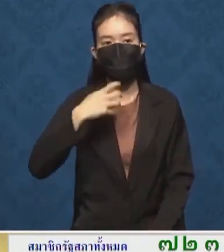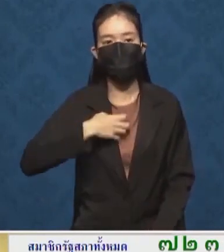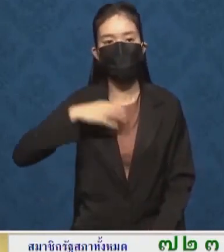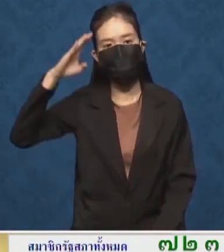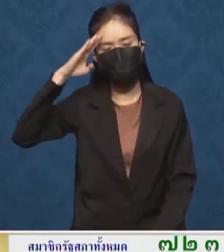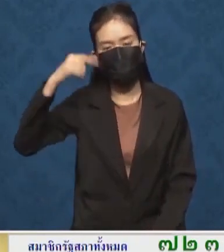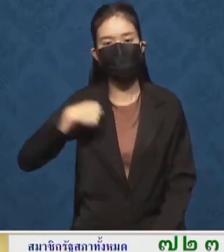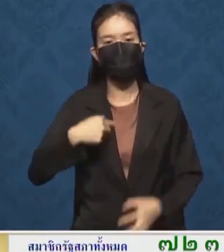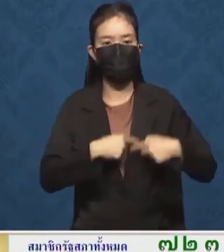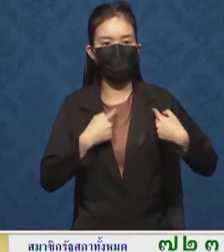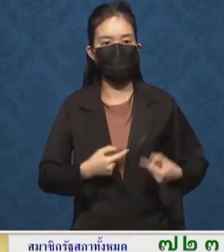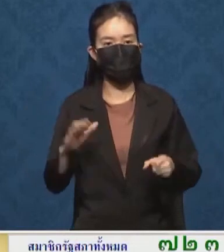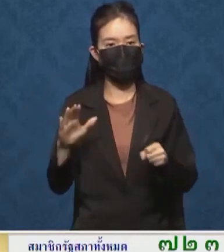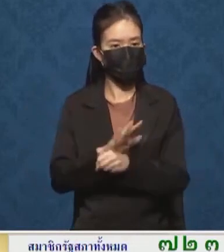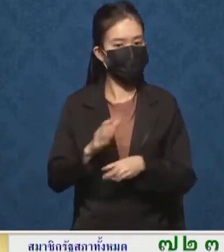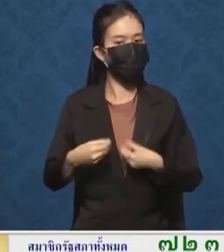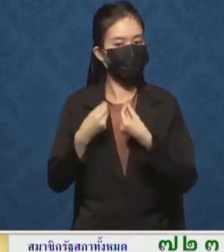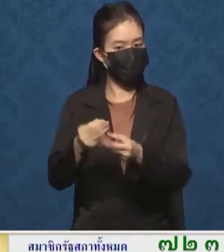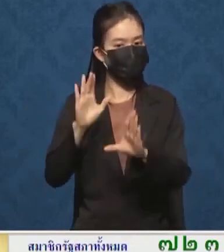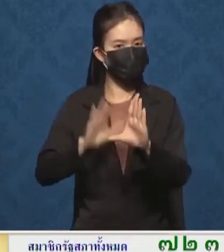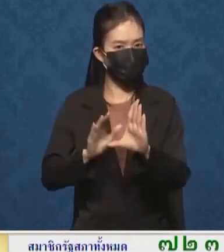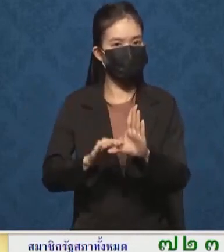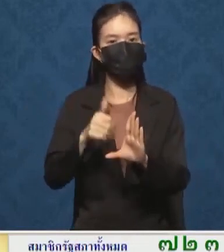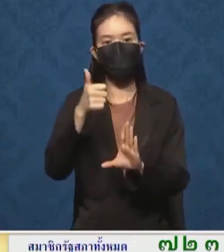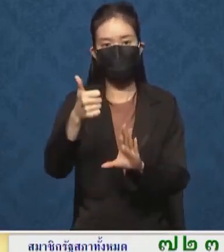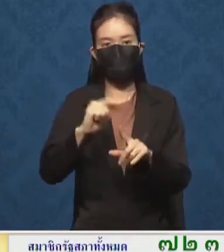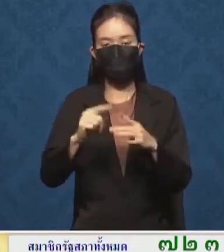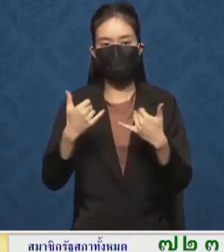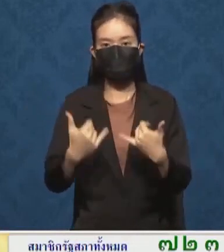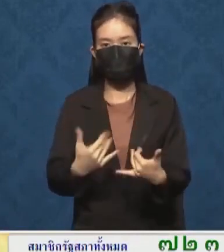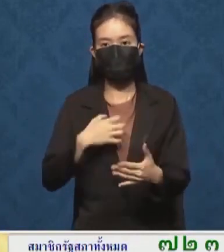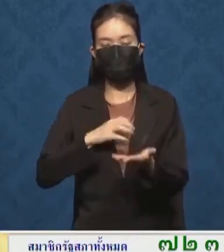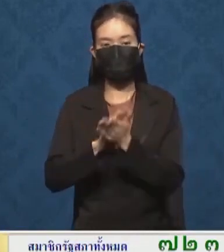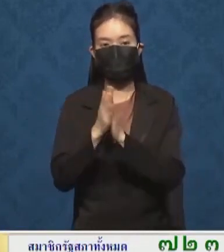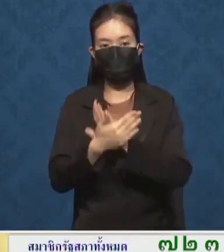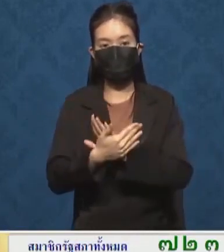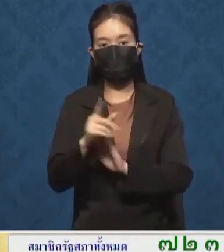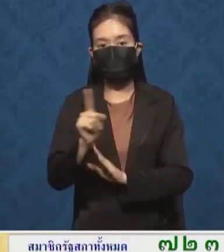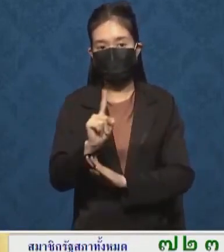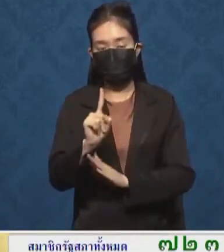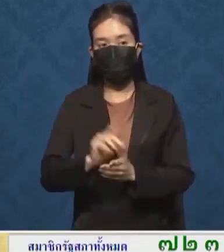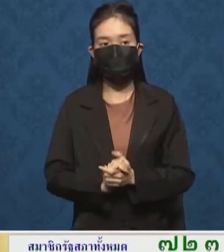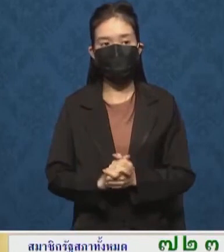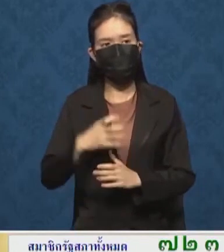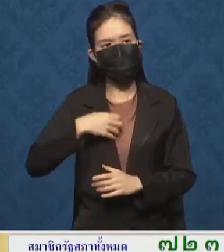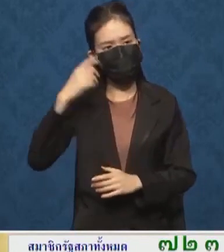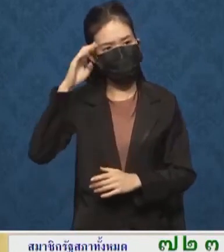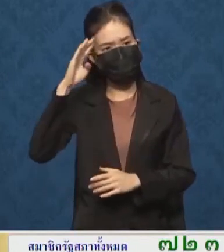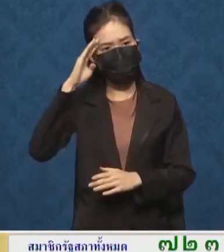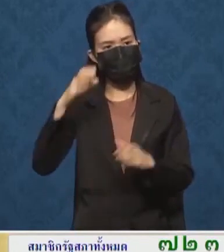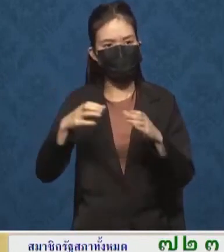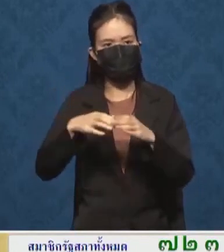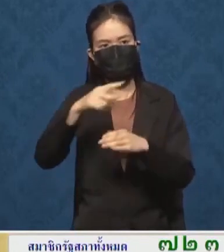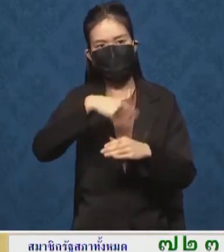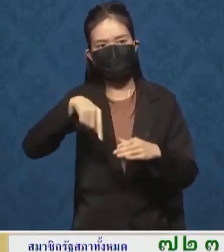ไม่มีนายกรัฐมนตรีที่ชื่อพลเอกประยุทธ์จันทร์โอชาการปฏิรูปกองทัพและการยกเลิกการเกณฑ์ทหารอาจจะสำเร็จก็ได้เพราะว่า